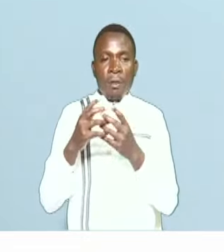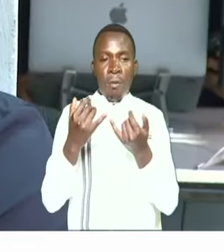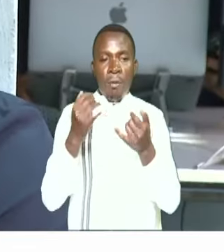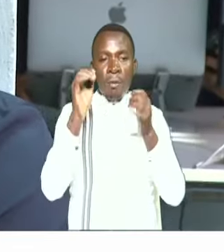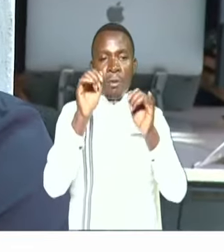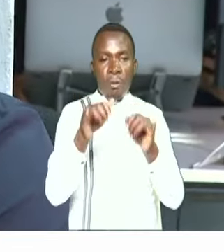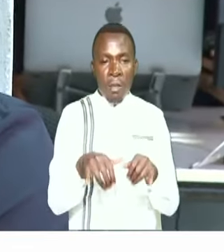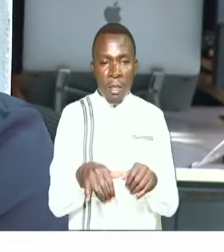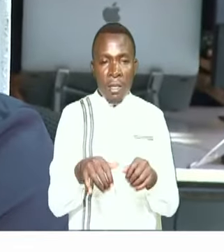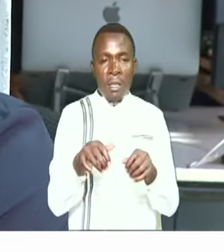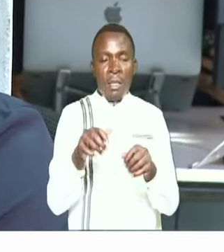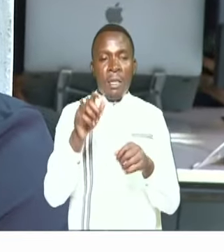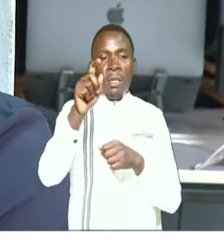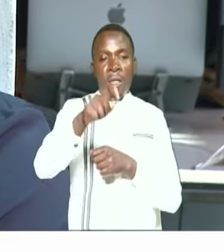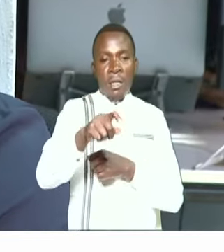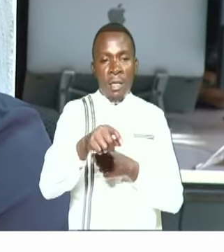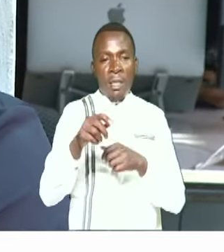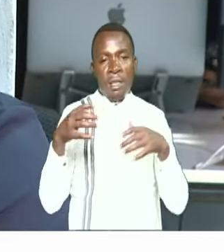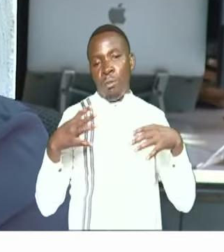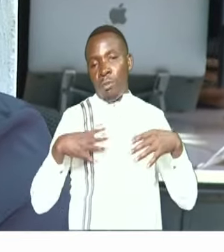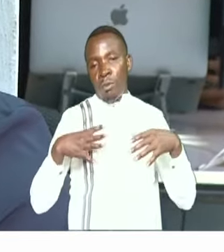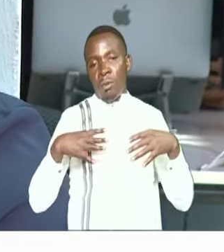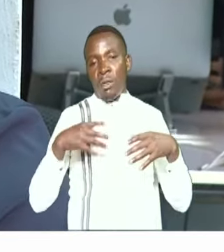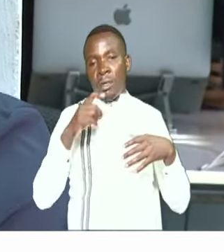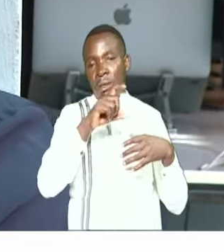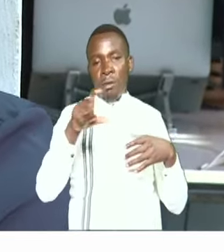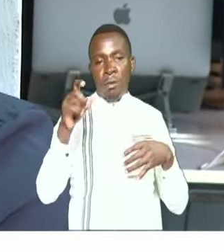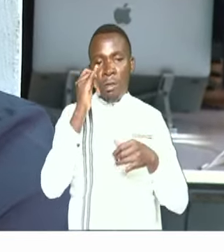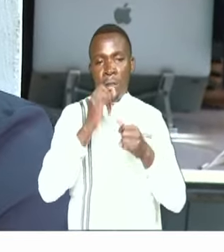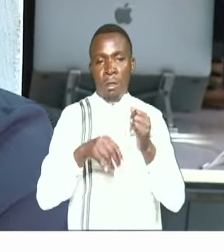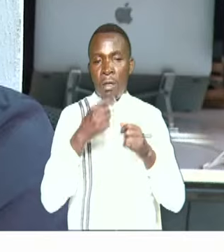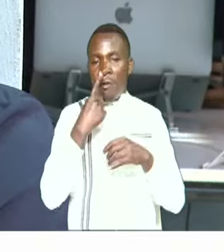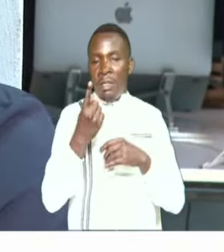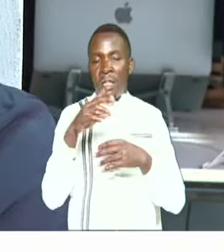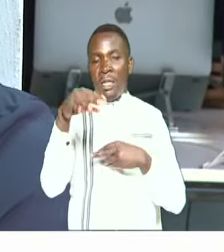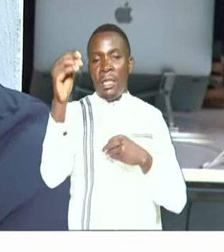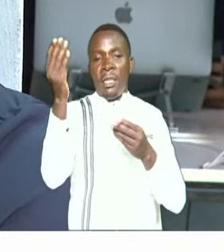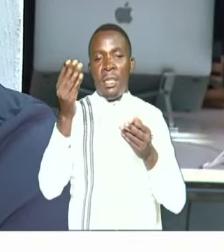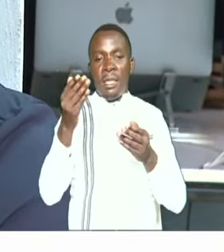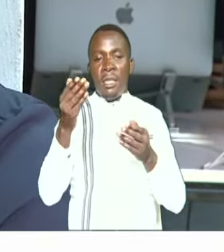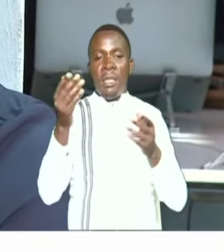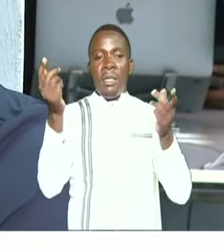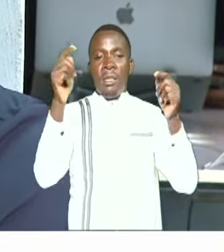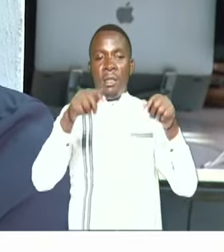kuba ukeneye kuruhuka muri weekend kuko nzajya hehe ukajya kuri